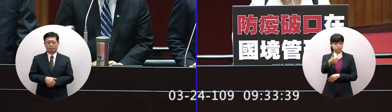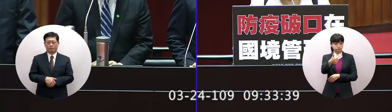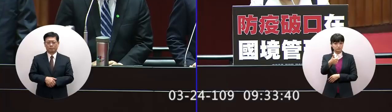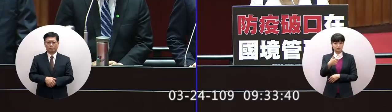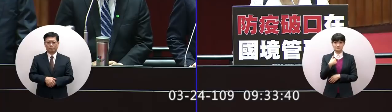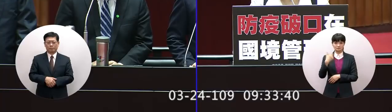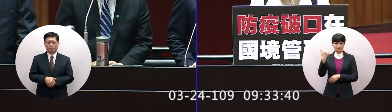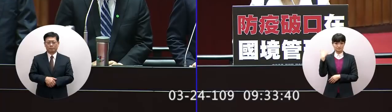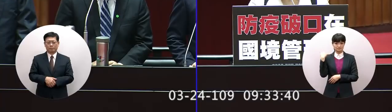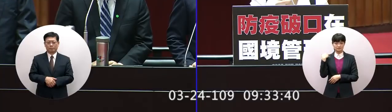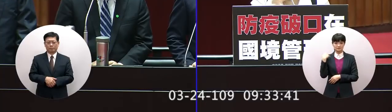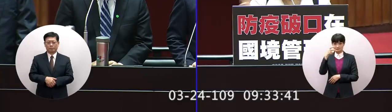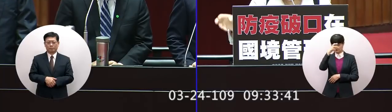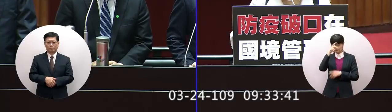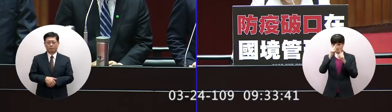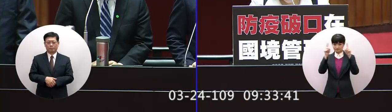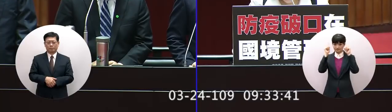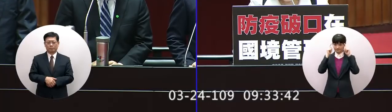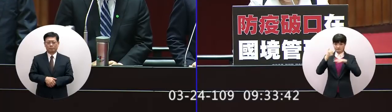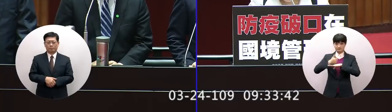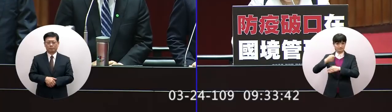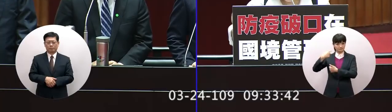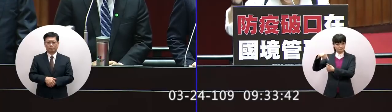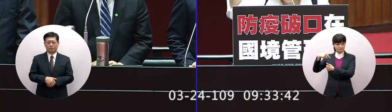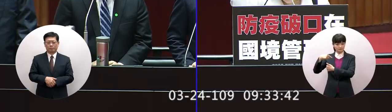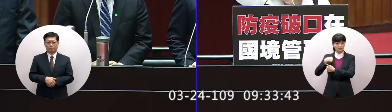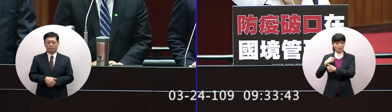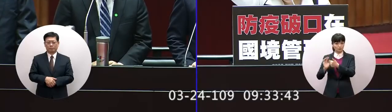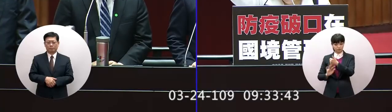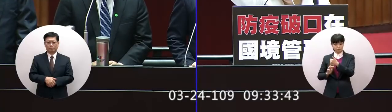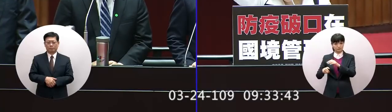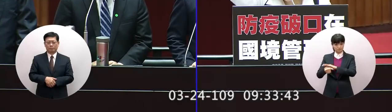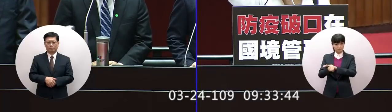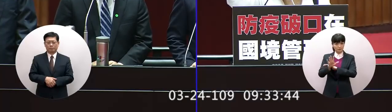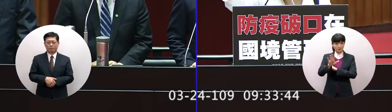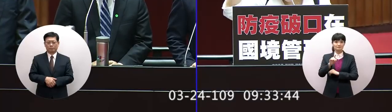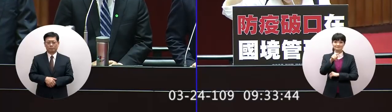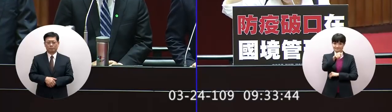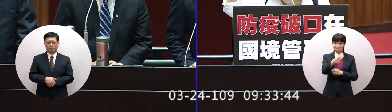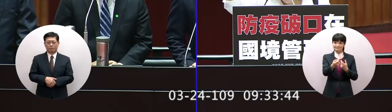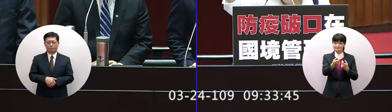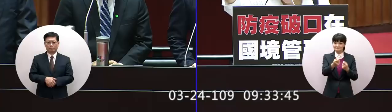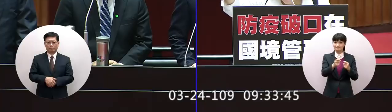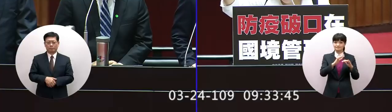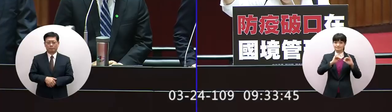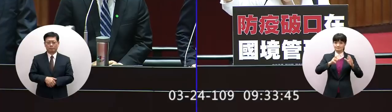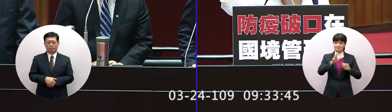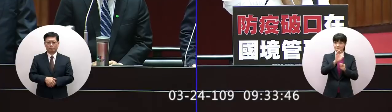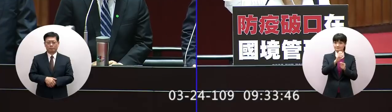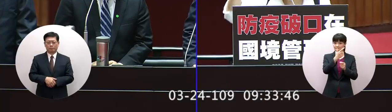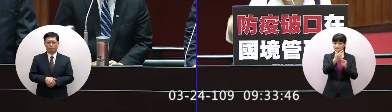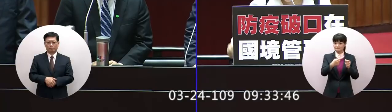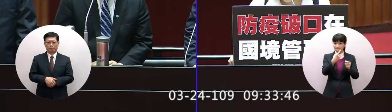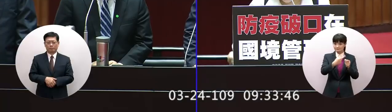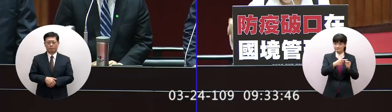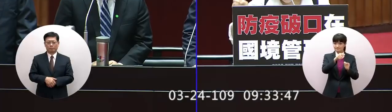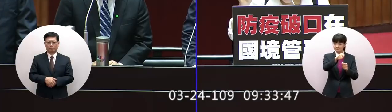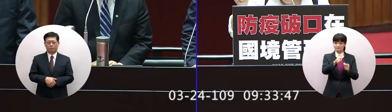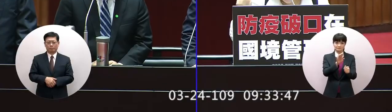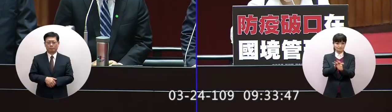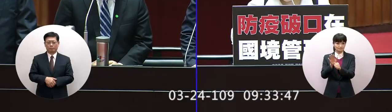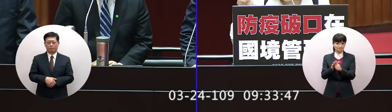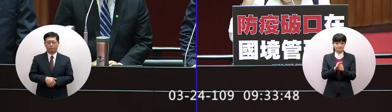我就是委员。这几年来是这样，也是您在1996年的时候为台湾的治安展现大魄